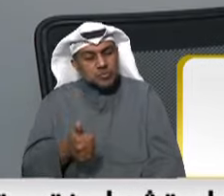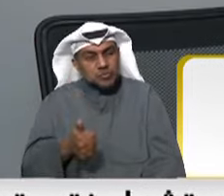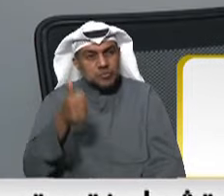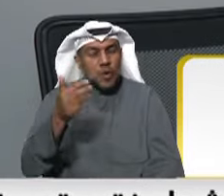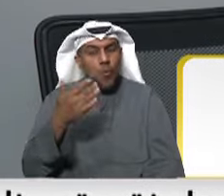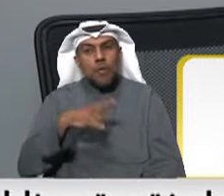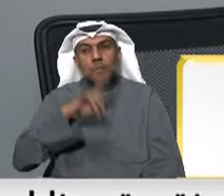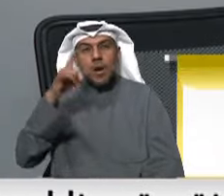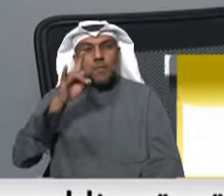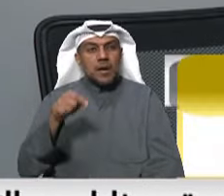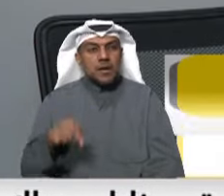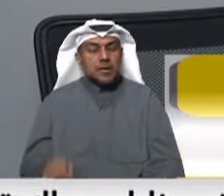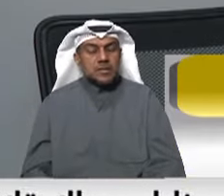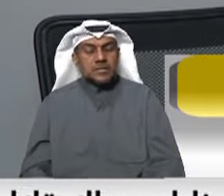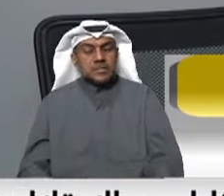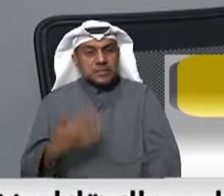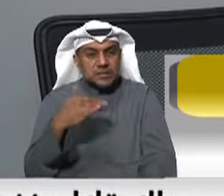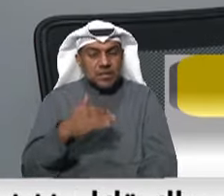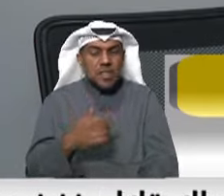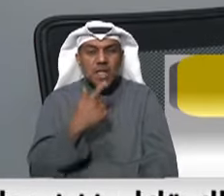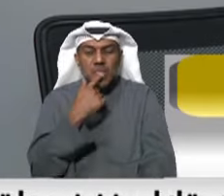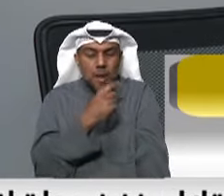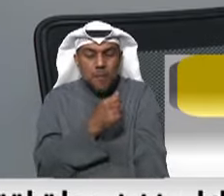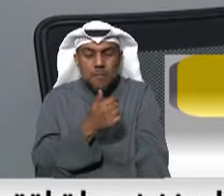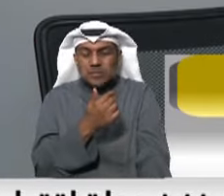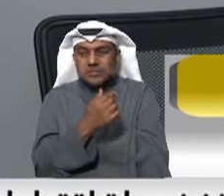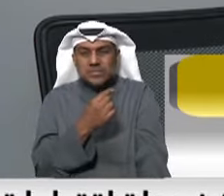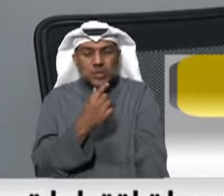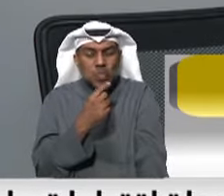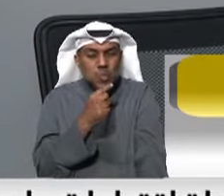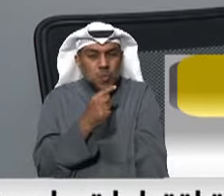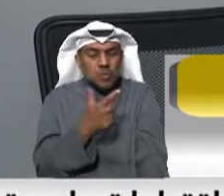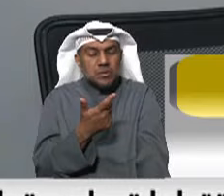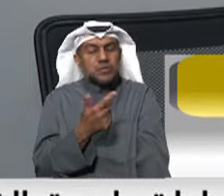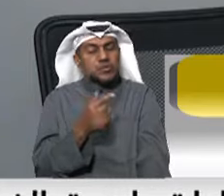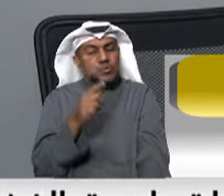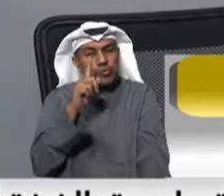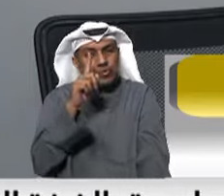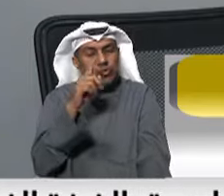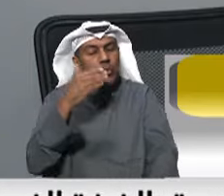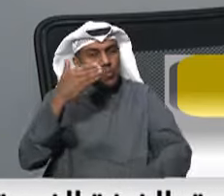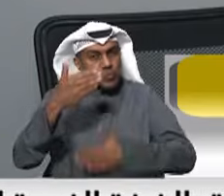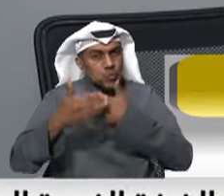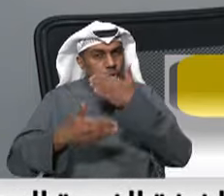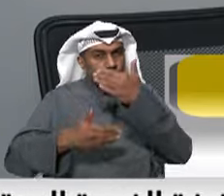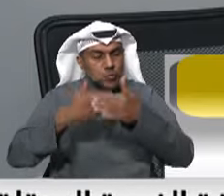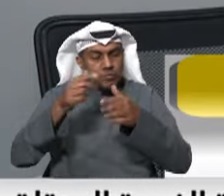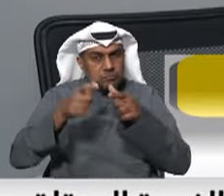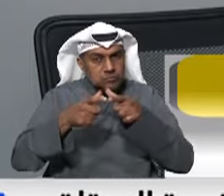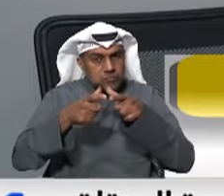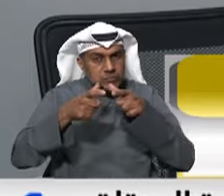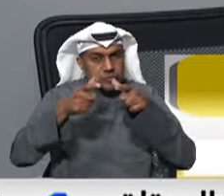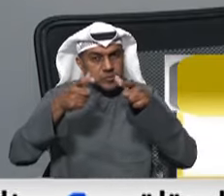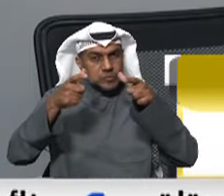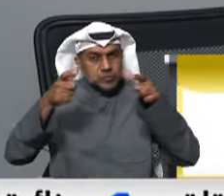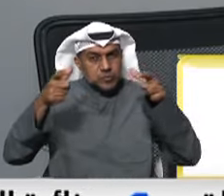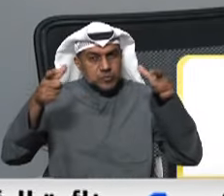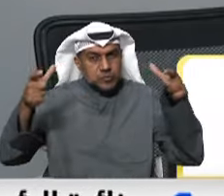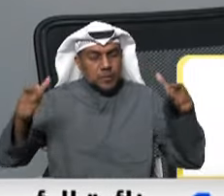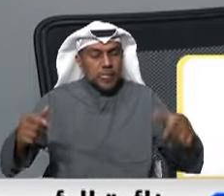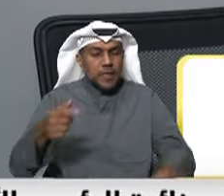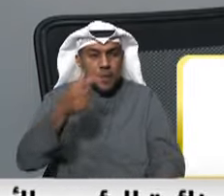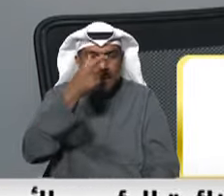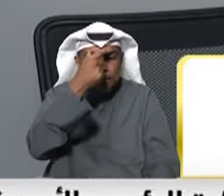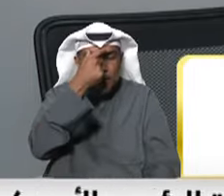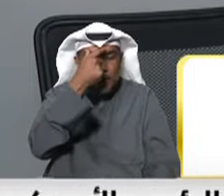مثل ما قلنا الجروح خاصة القدم السكرية، وراح نتوسع شوي شوي أن أي مريض عنده اللي يسميها